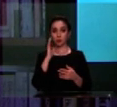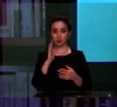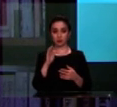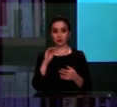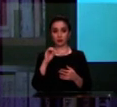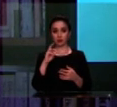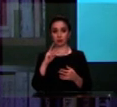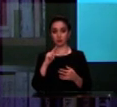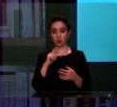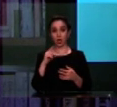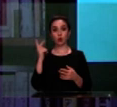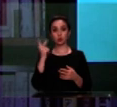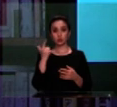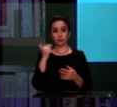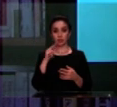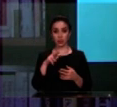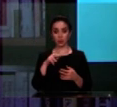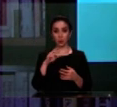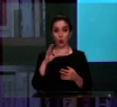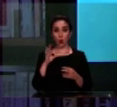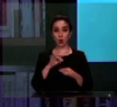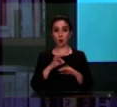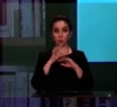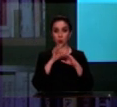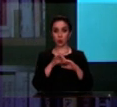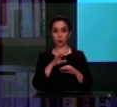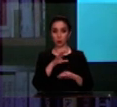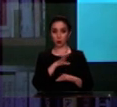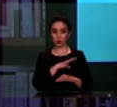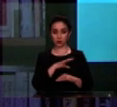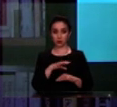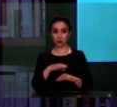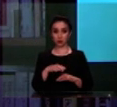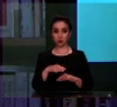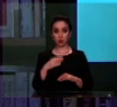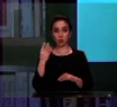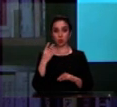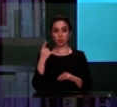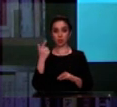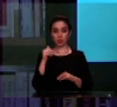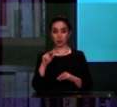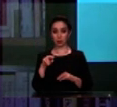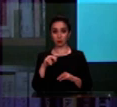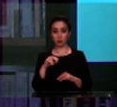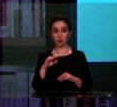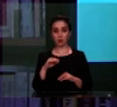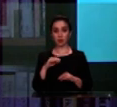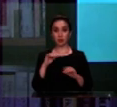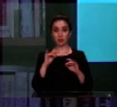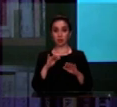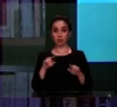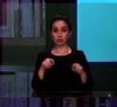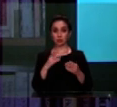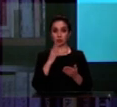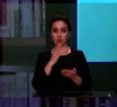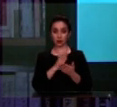fe'li. Uchinchi gapda olib borilmoqda. To'rtinchi gapda tashkil